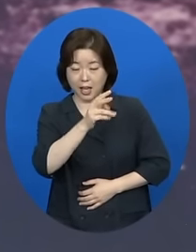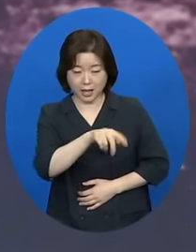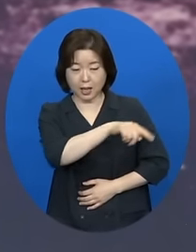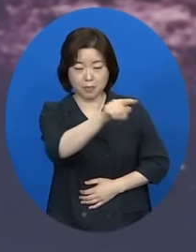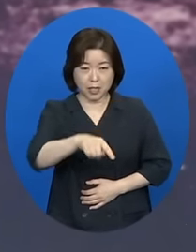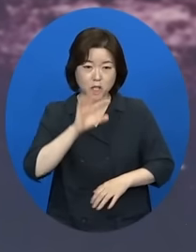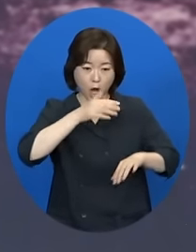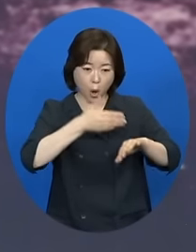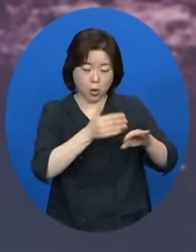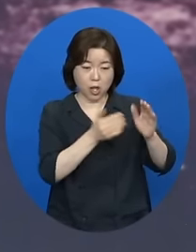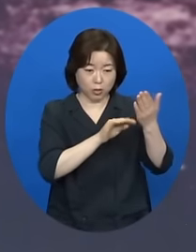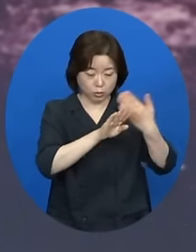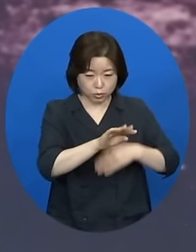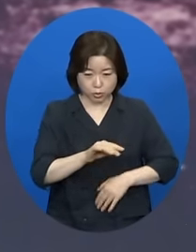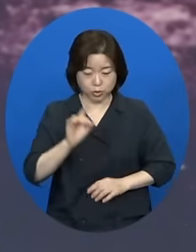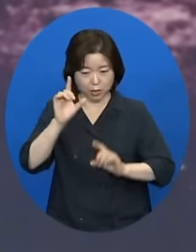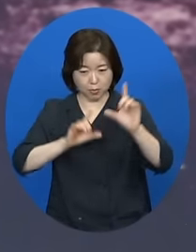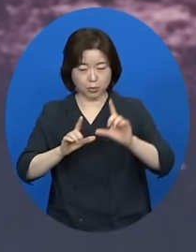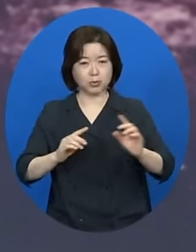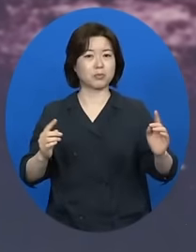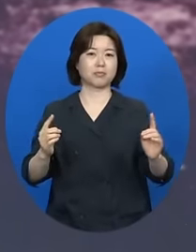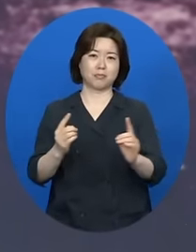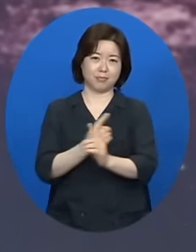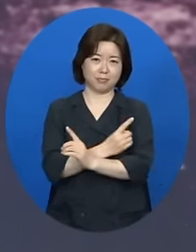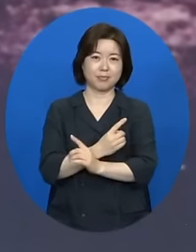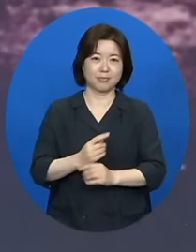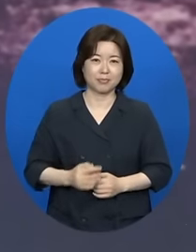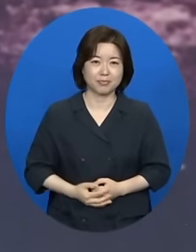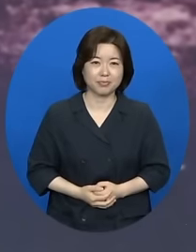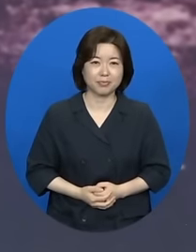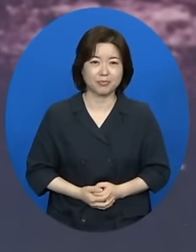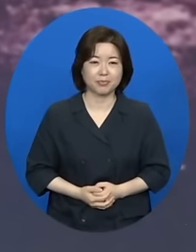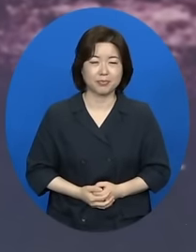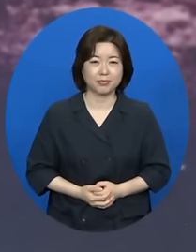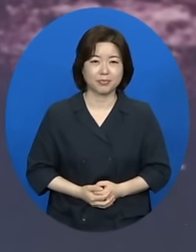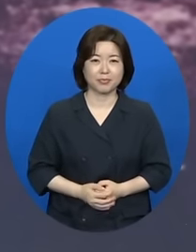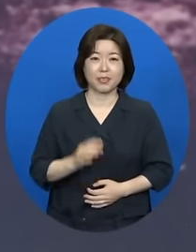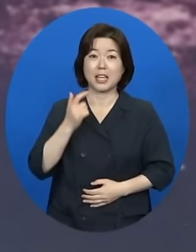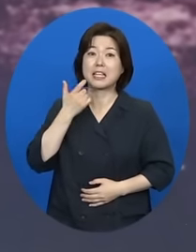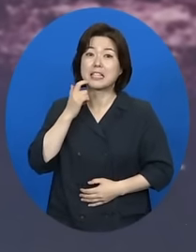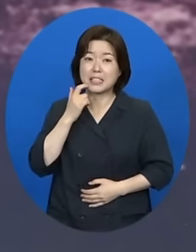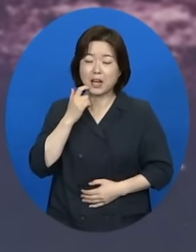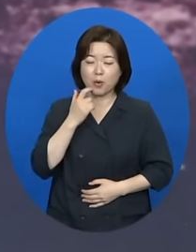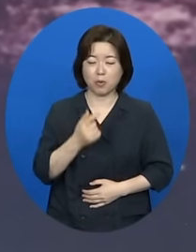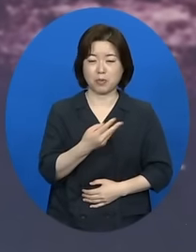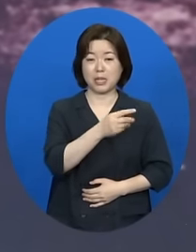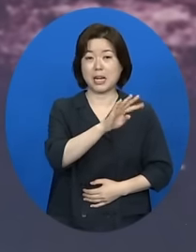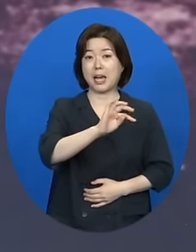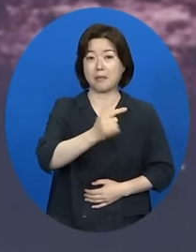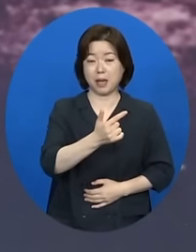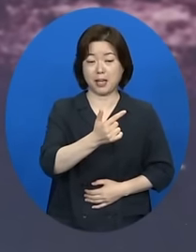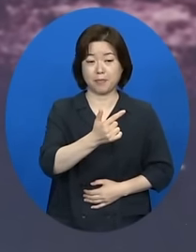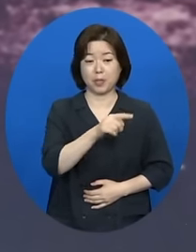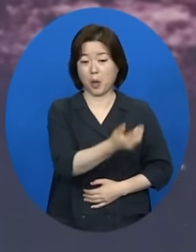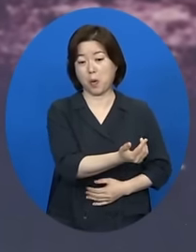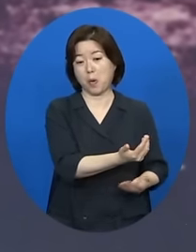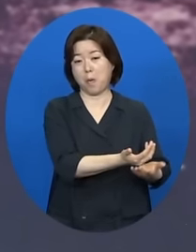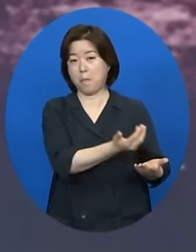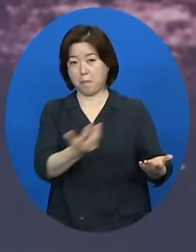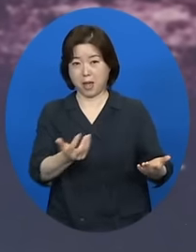모습은 다른 모습으로 바뀌어 있습니다. 그리고 야곱은 이제 라반을 떠나게 되죠. 여기까지가